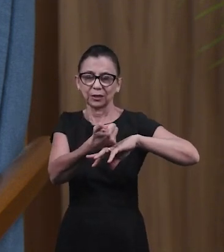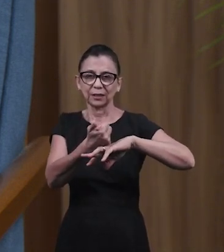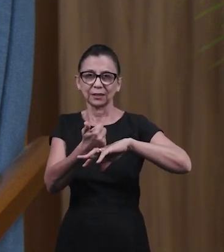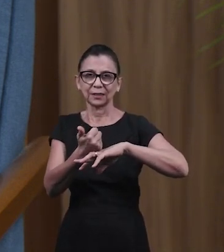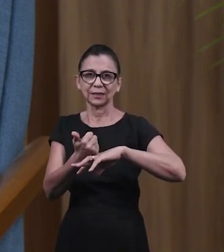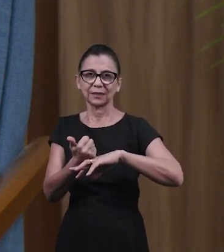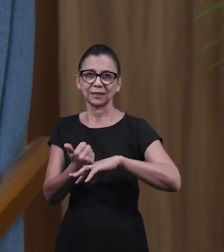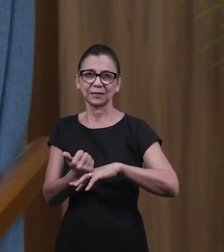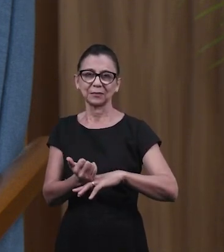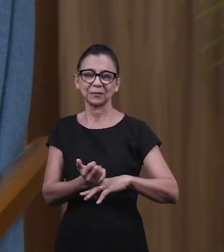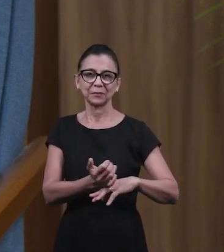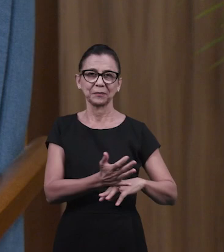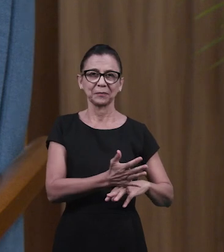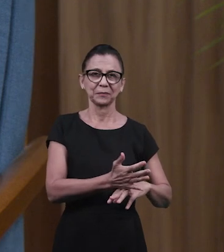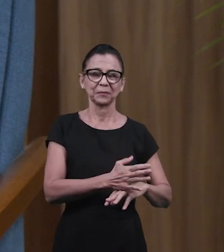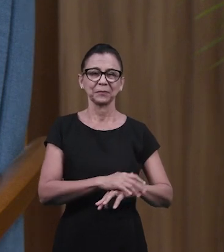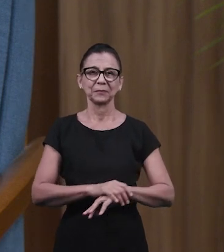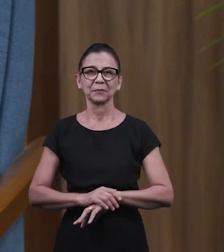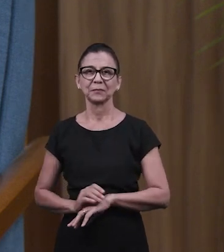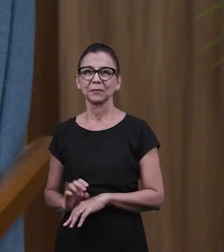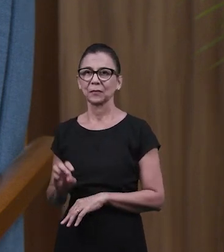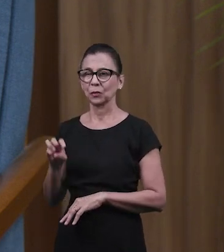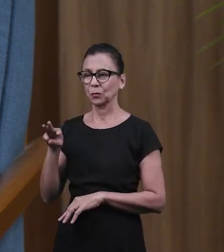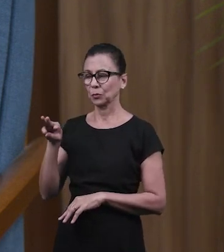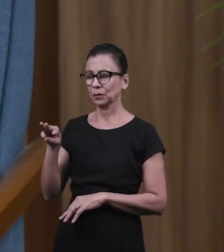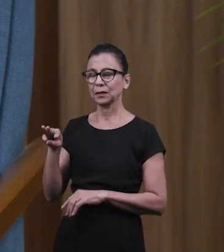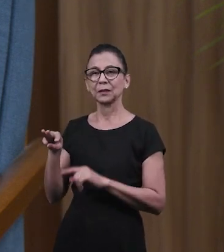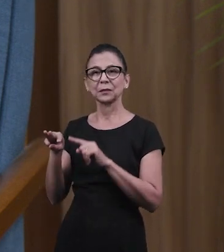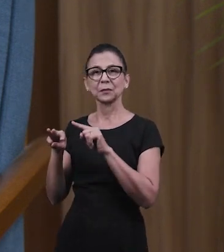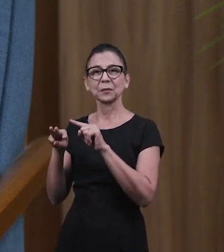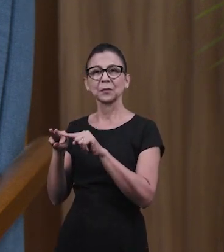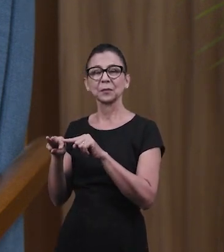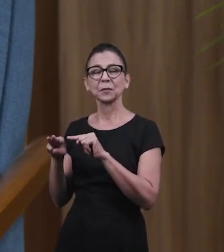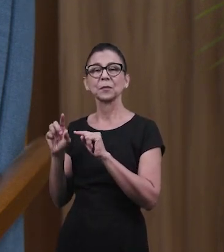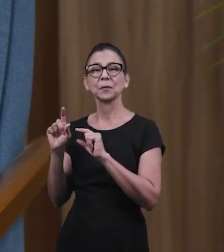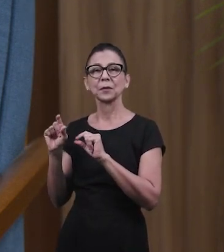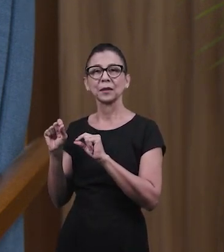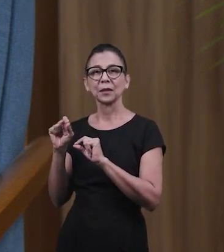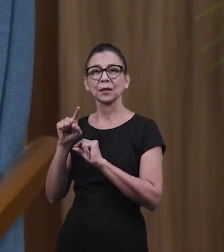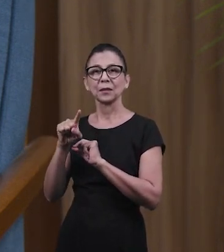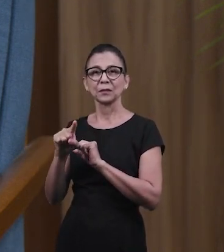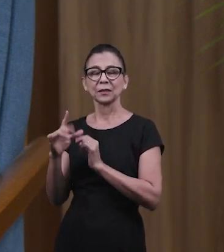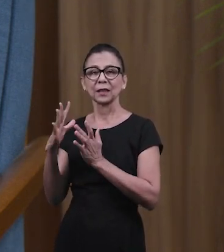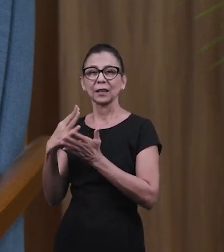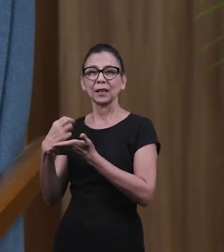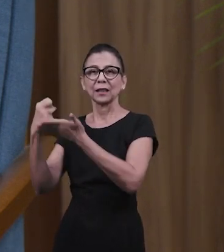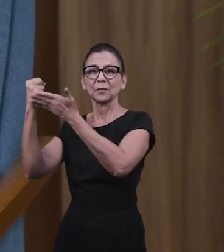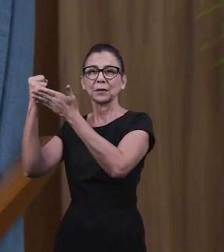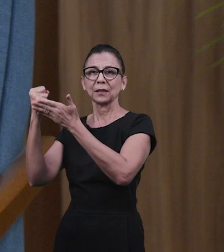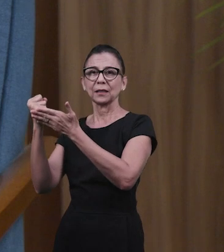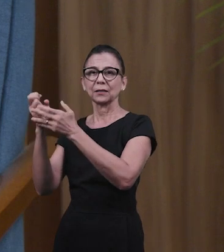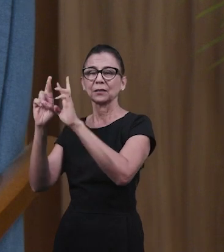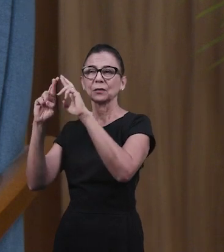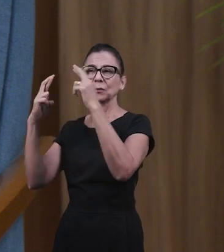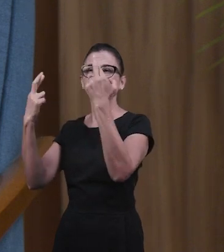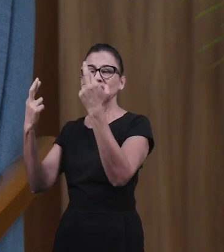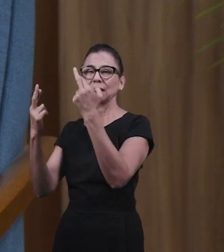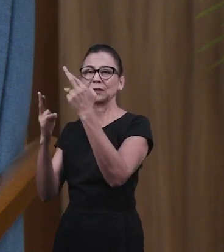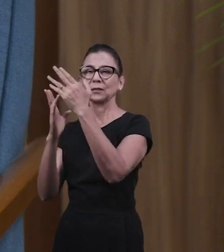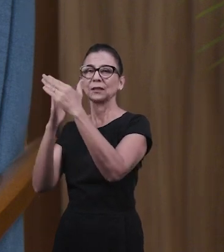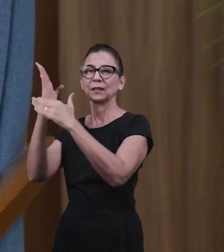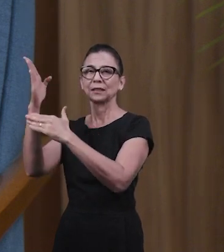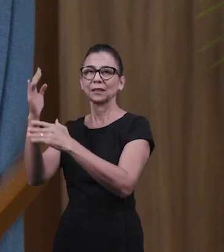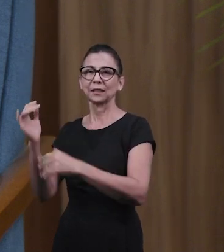est important. Très bien, nous allons maintenant passer à la prochaine parabole, qui est la parabole du grain de